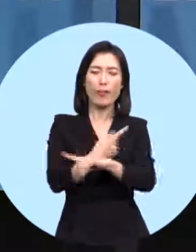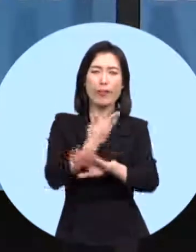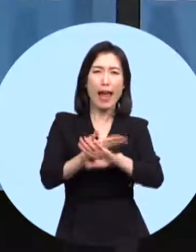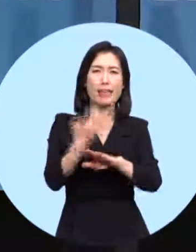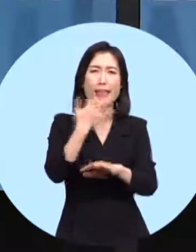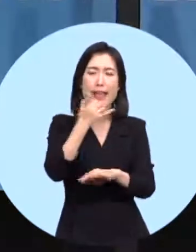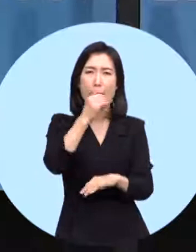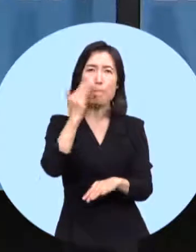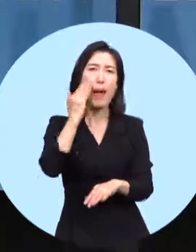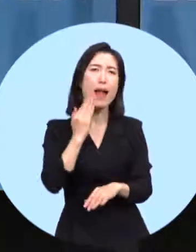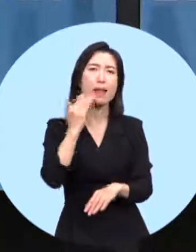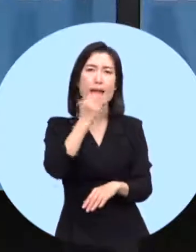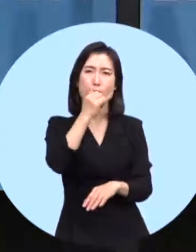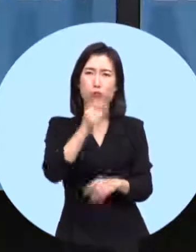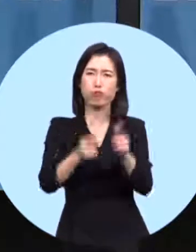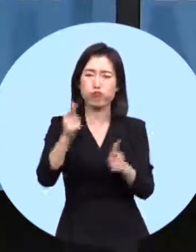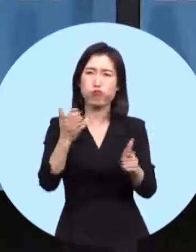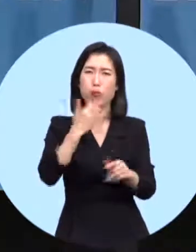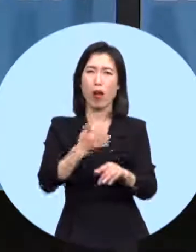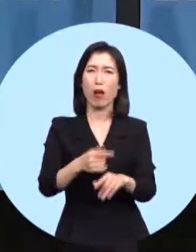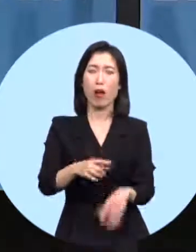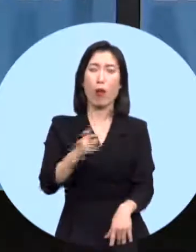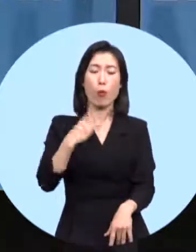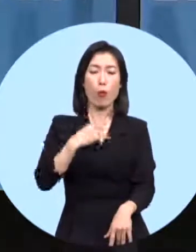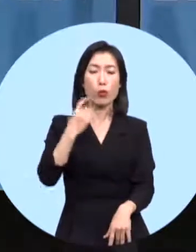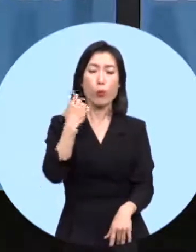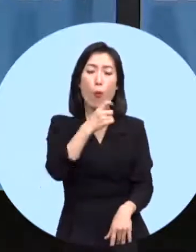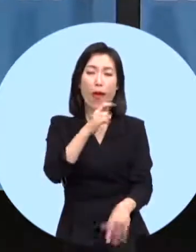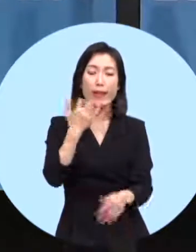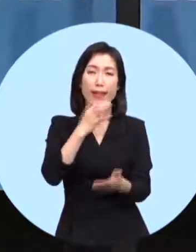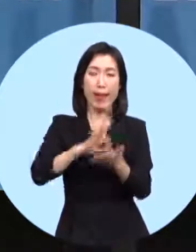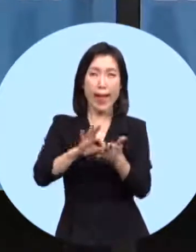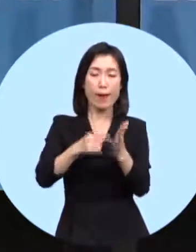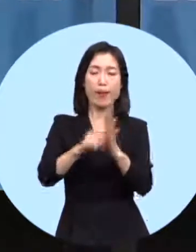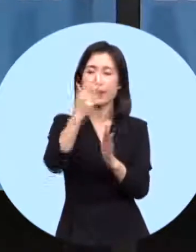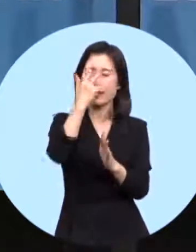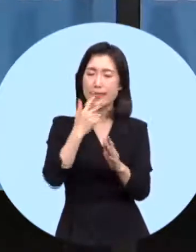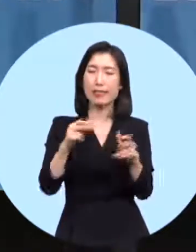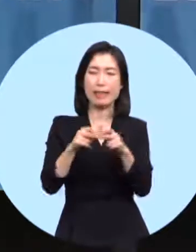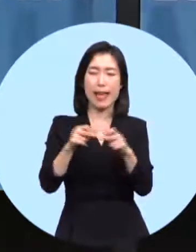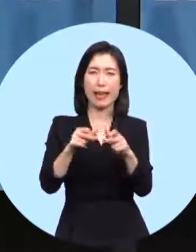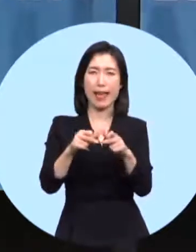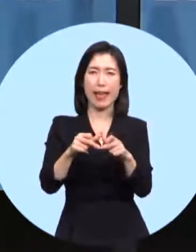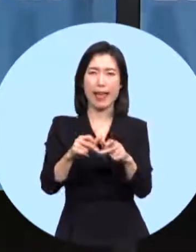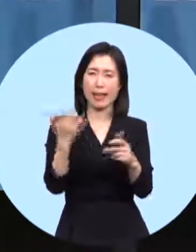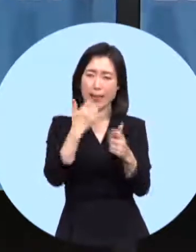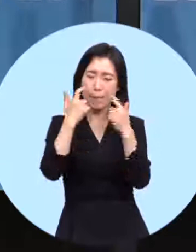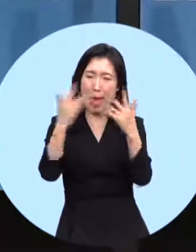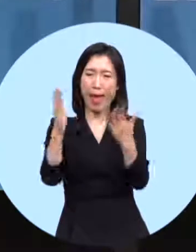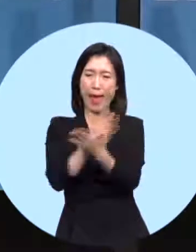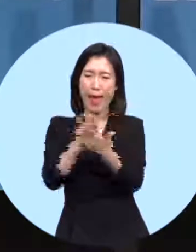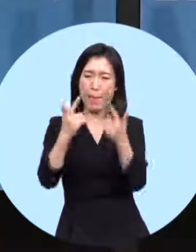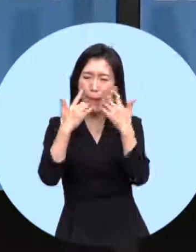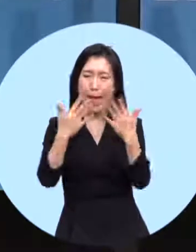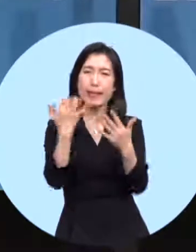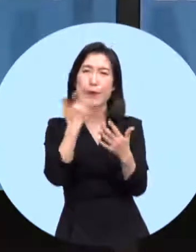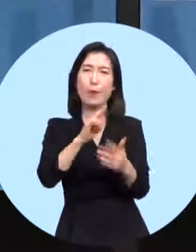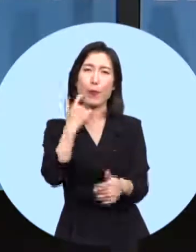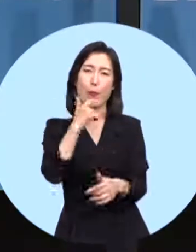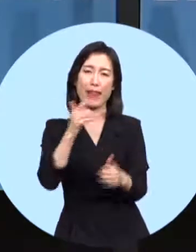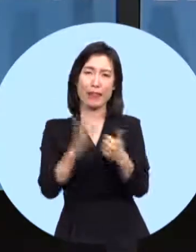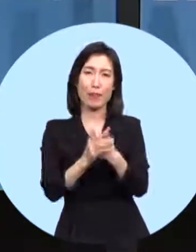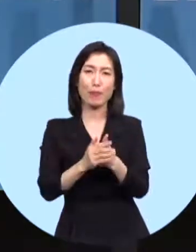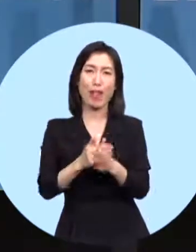쓰기도 하는데 이거는 정말로 수요자를 반영하지 못한 우리가 노란색을 쓰는 이유는 시력이 약하신 분들이 명확하게 구분할 수 있는